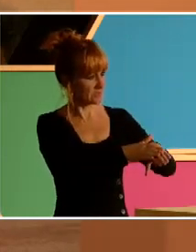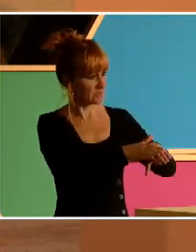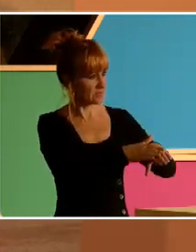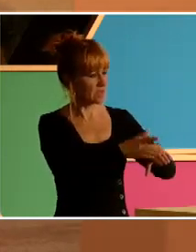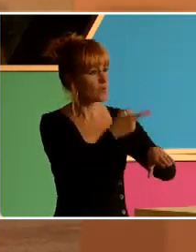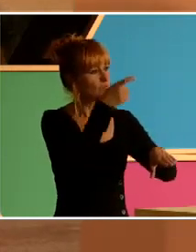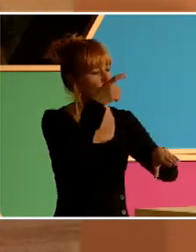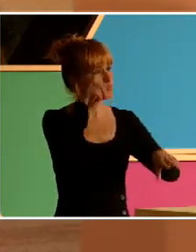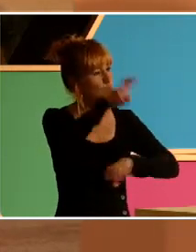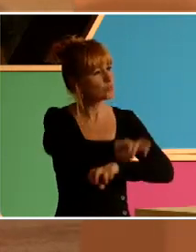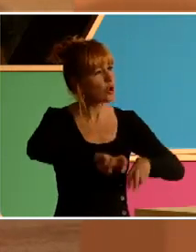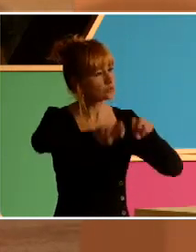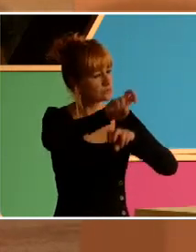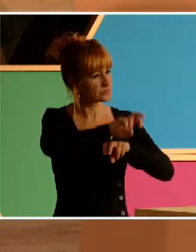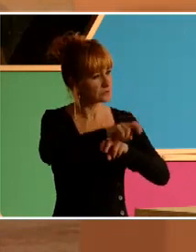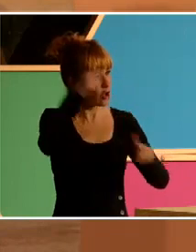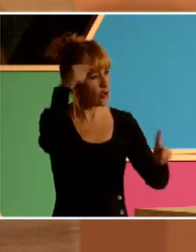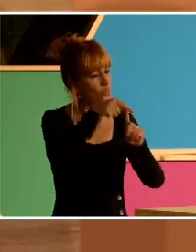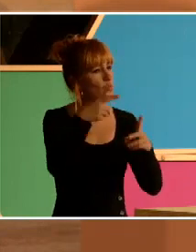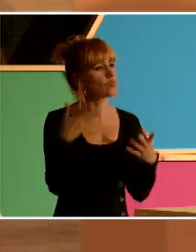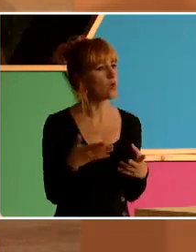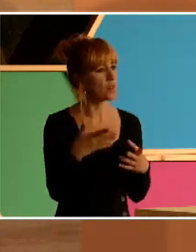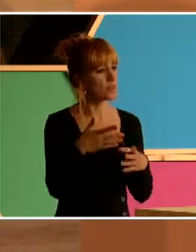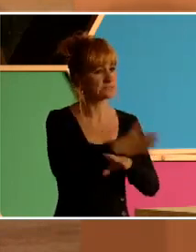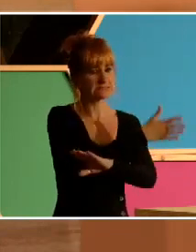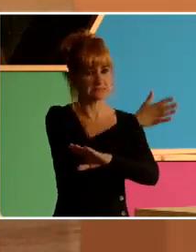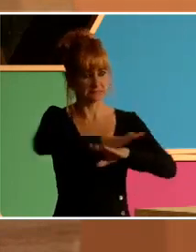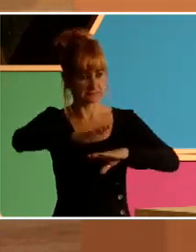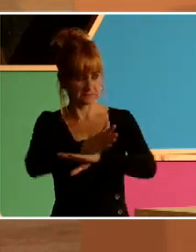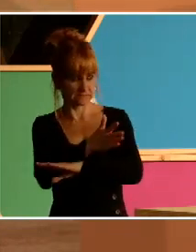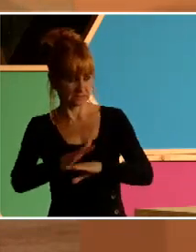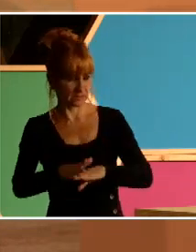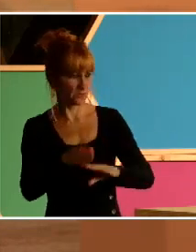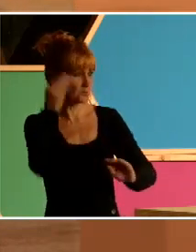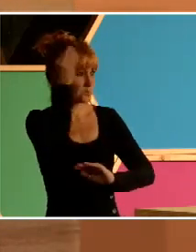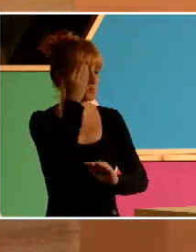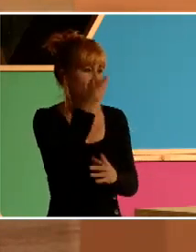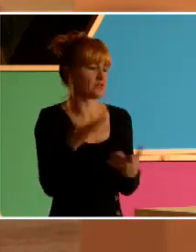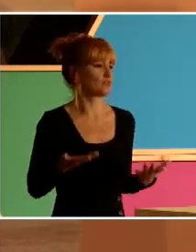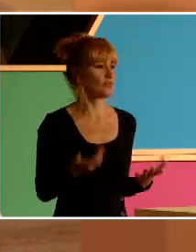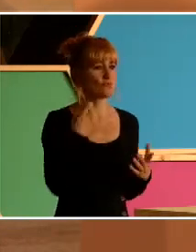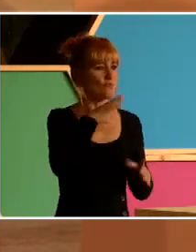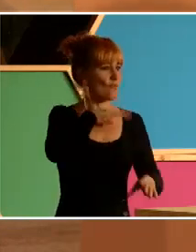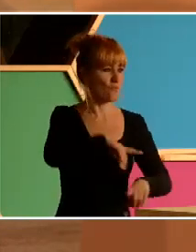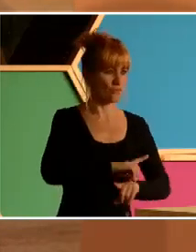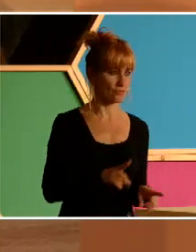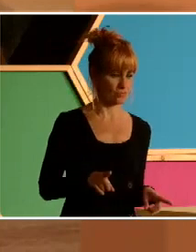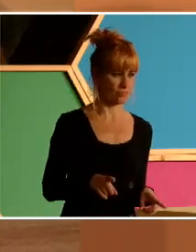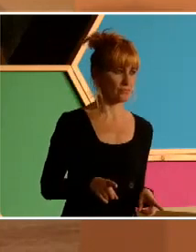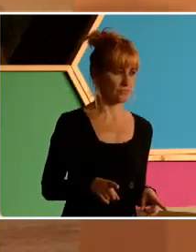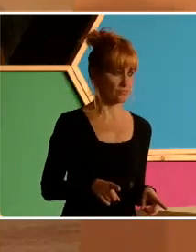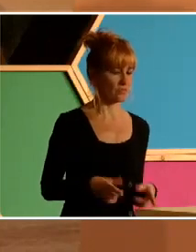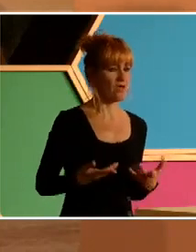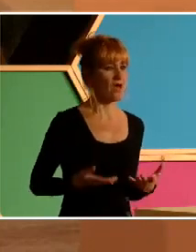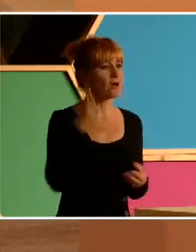forces d'esquerres, no? Que precisament és el que crec que no ens convé, i per això deia que crec que és molt bona notícia que el Jaume i el Gerardo hagin de tenir aquest paper